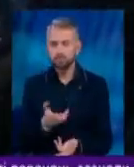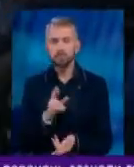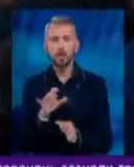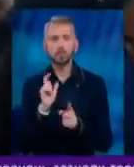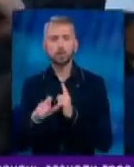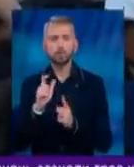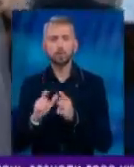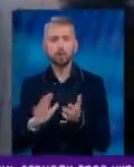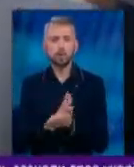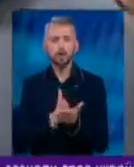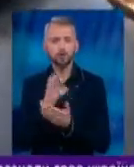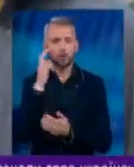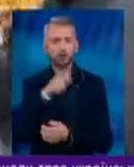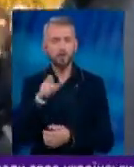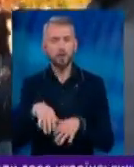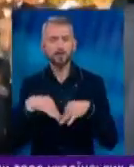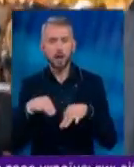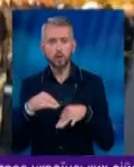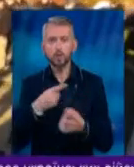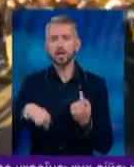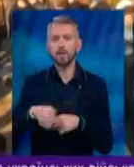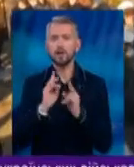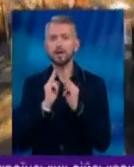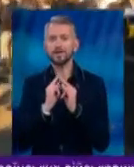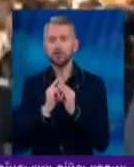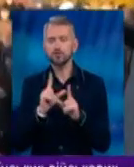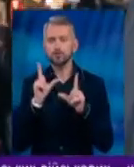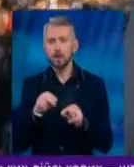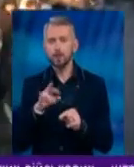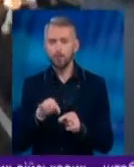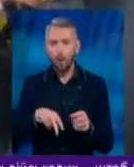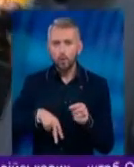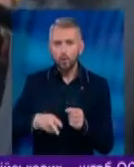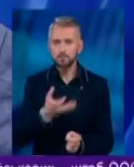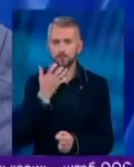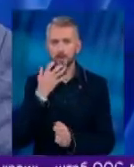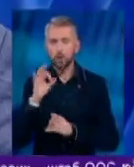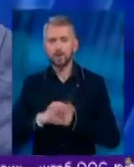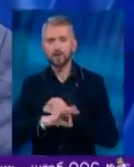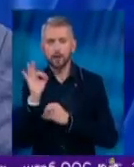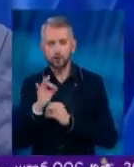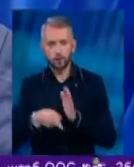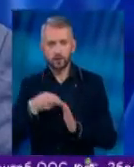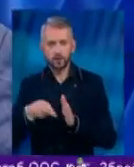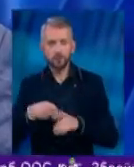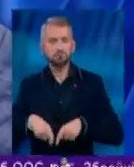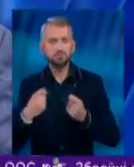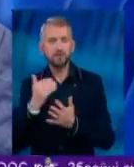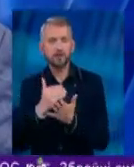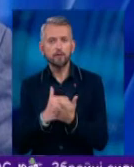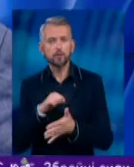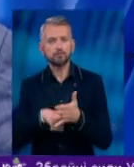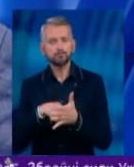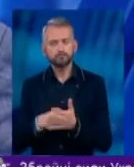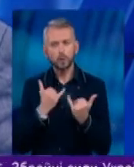прокоментували у прес-службі «Київпастрансу», кільцева електричка ходить по коліях Південно-Західної залізниці, і збій у графіку відбувається через пріоритет на